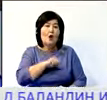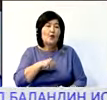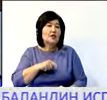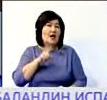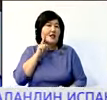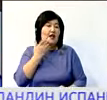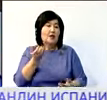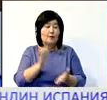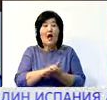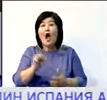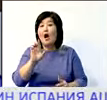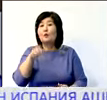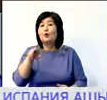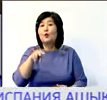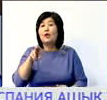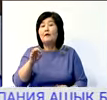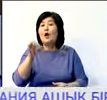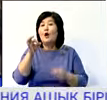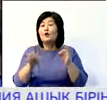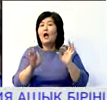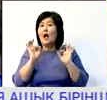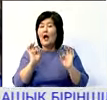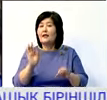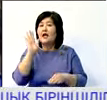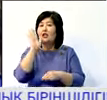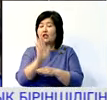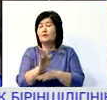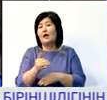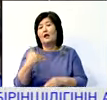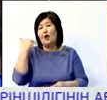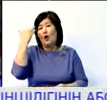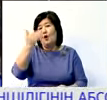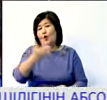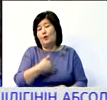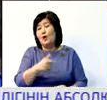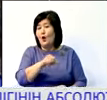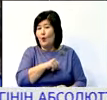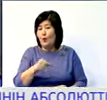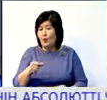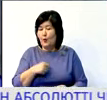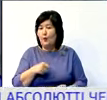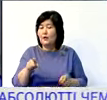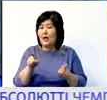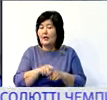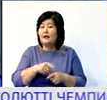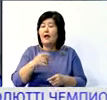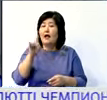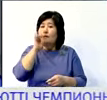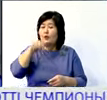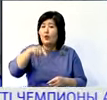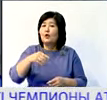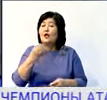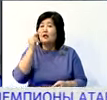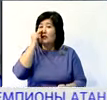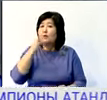жасымын деп таныстырған Абдулаев соттың әділ шешім шығаратына үміттеніп отырғанын жеткізді. Ол өзінің Жыландығыр кен орнына және оңтүстік